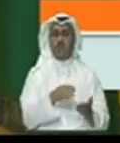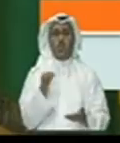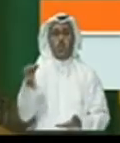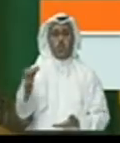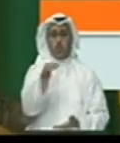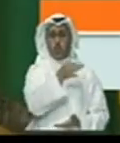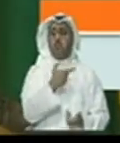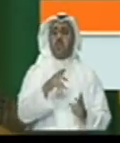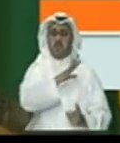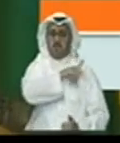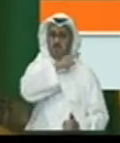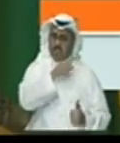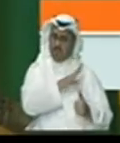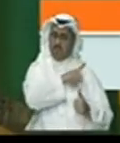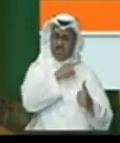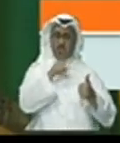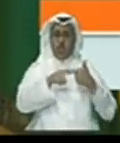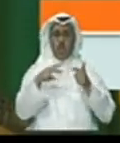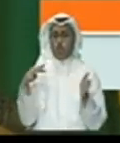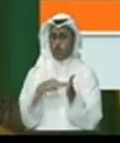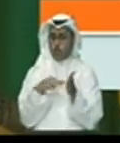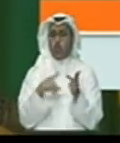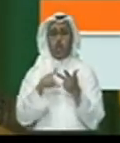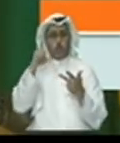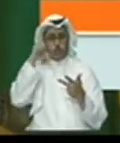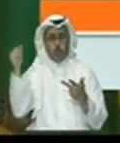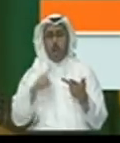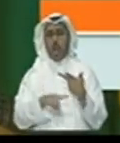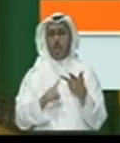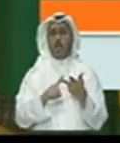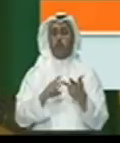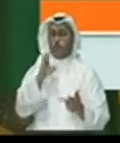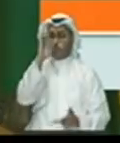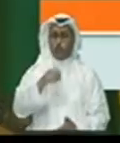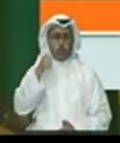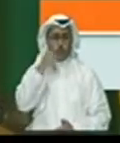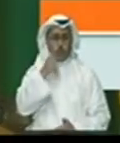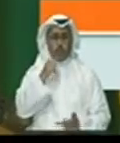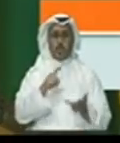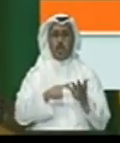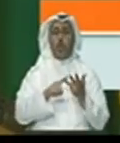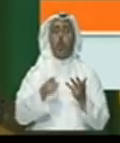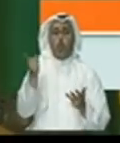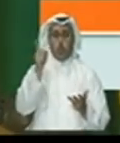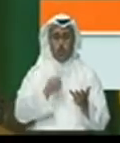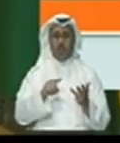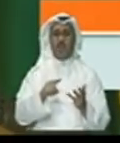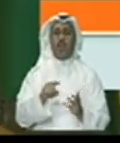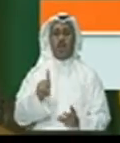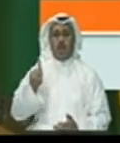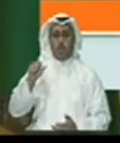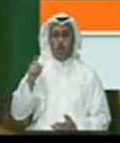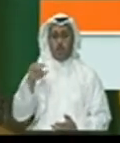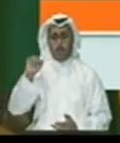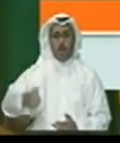دول مثل فلسطين وسوريا والصومال وجنوب السودان وبورما. وكما